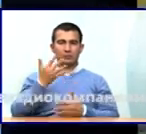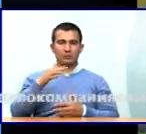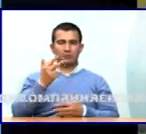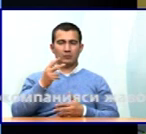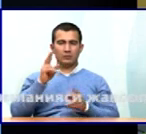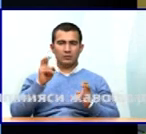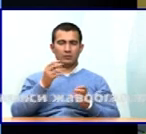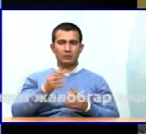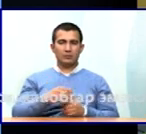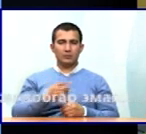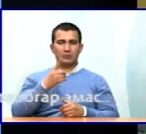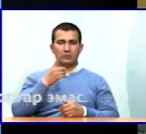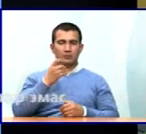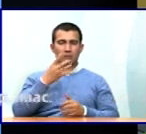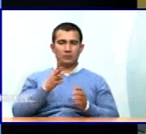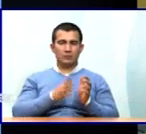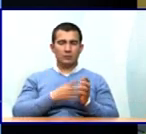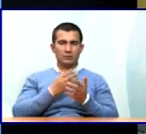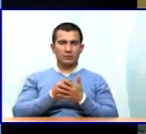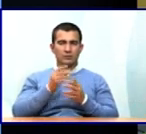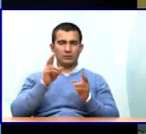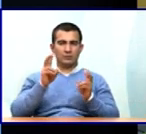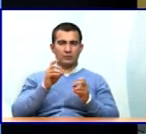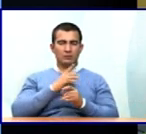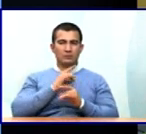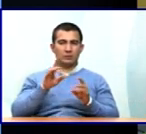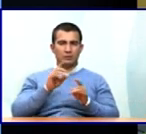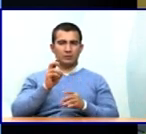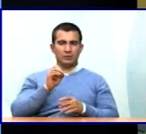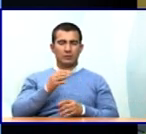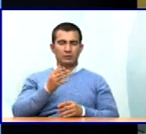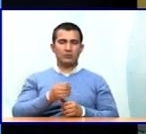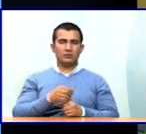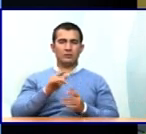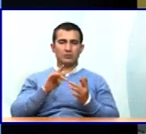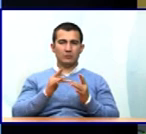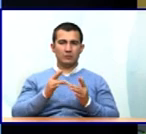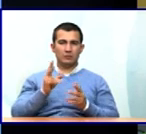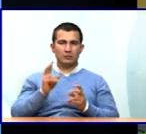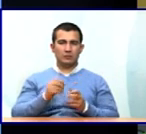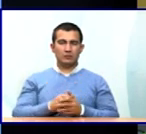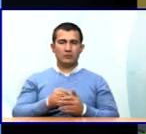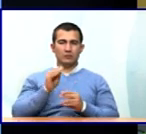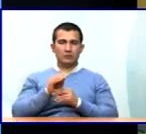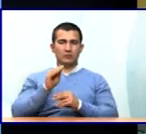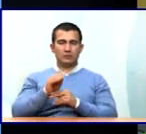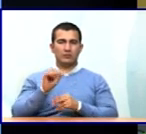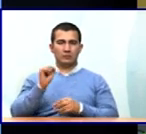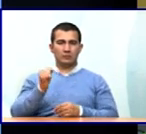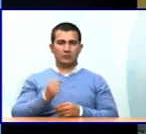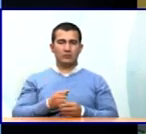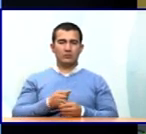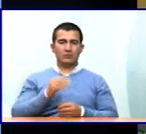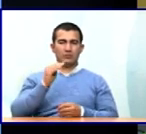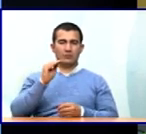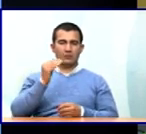53-paragraf 149-betidagi mavzuni o'qing. Bundan tashqari, internet tarmog'i, qo'shimcha adabiyotlardan